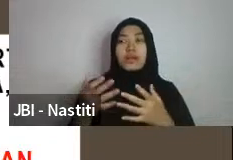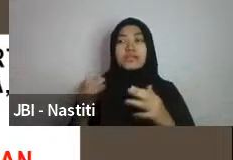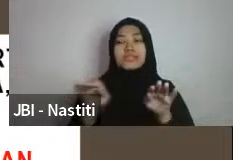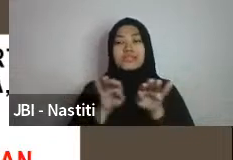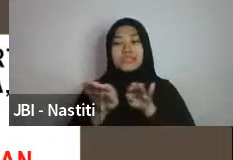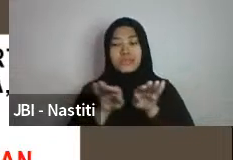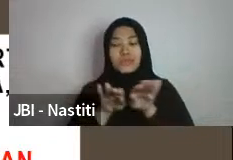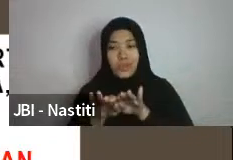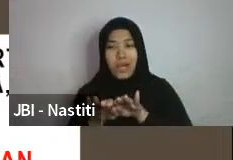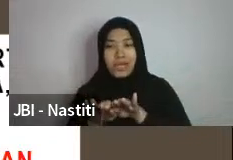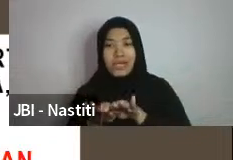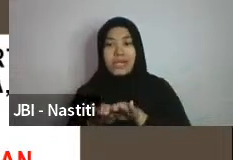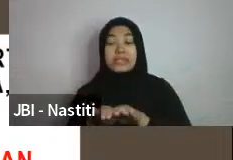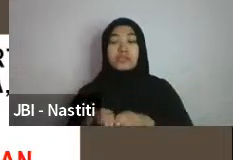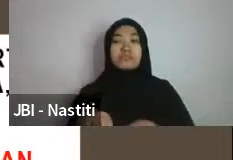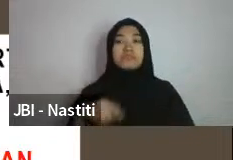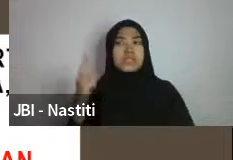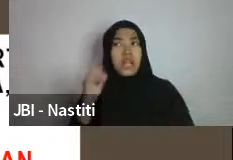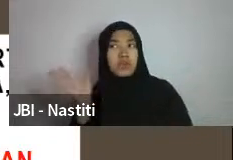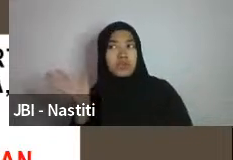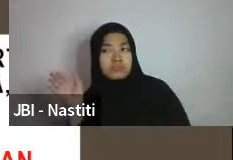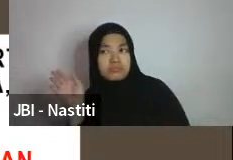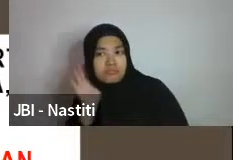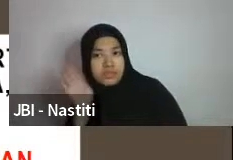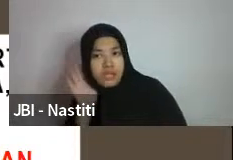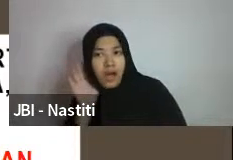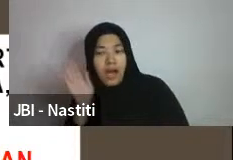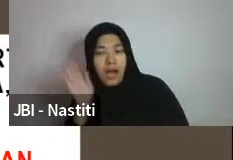baru, selalu mendengarkan keluh kesah pasien tentang